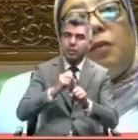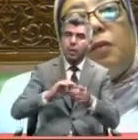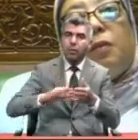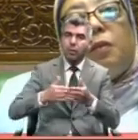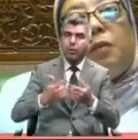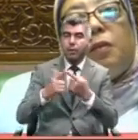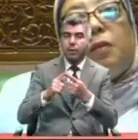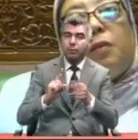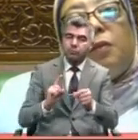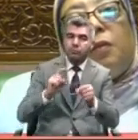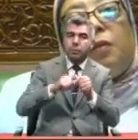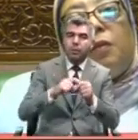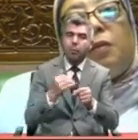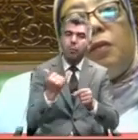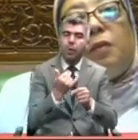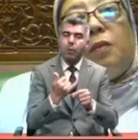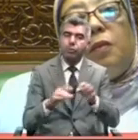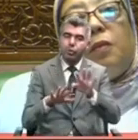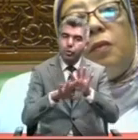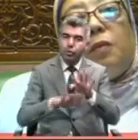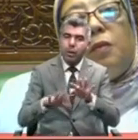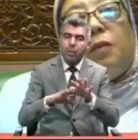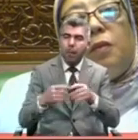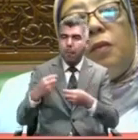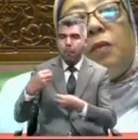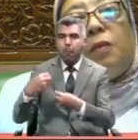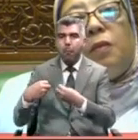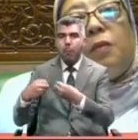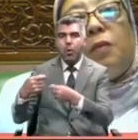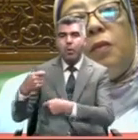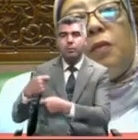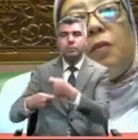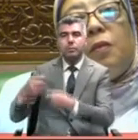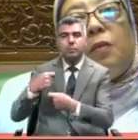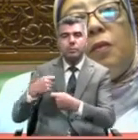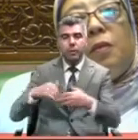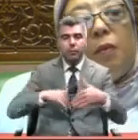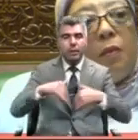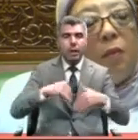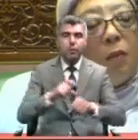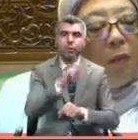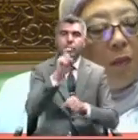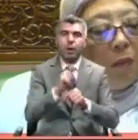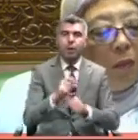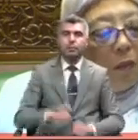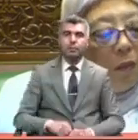للادماج الاقتصادي والاجتماعي للباعه المتجولون تسائل كسيد وزير